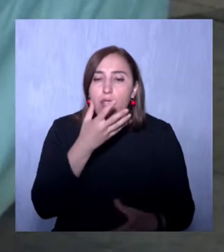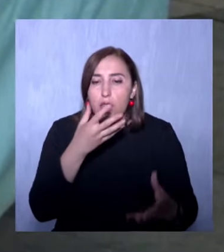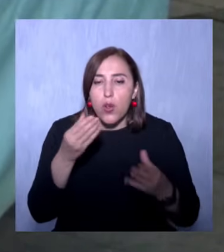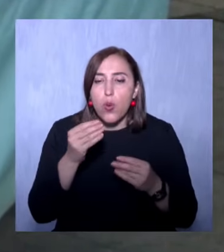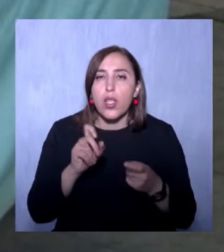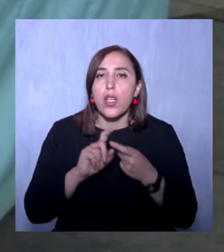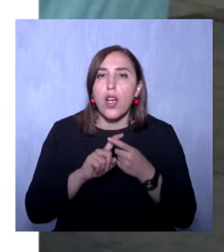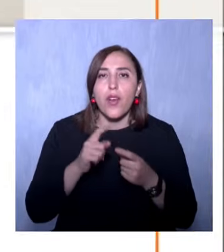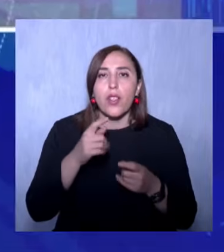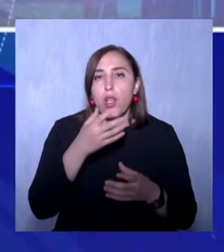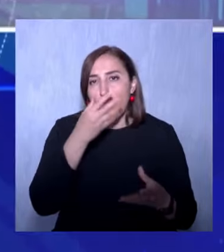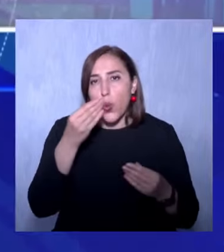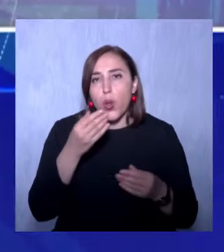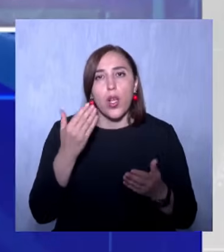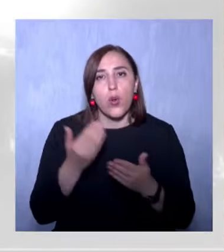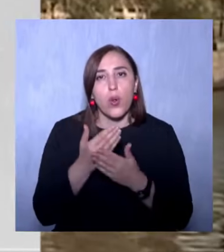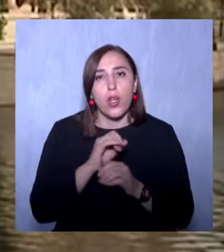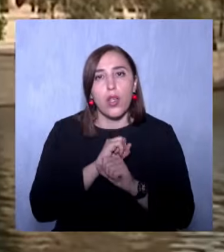տեղեկություններ տարածելու համար։